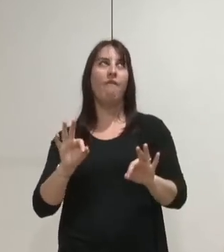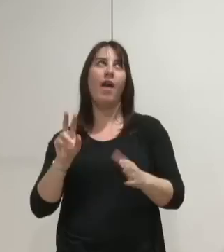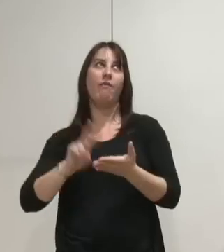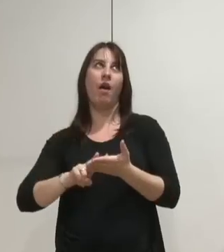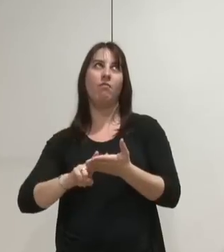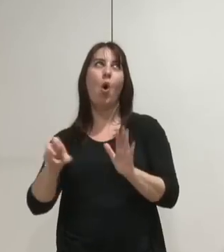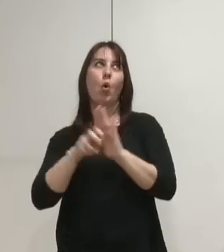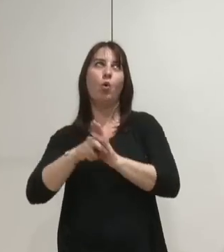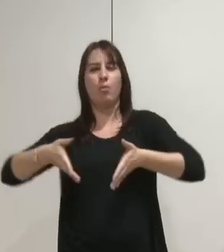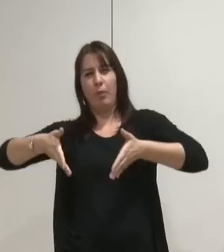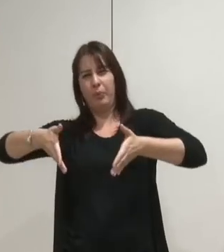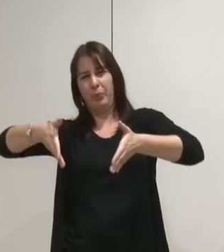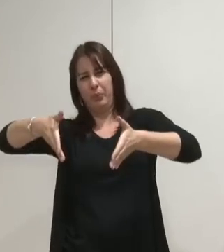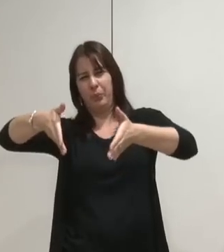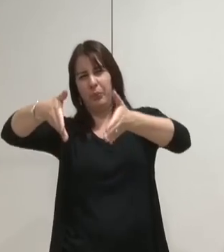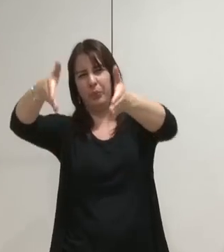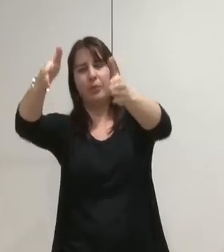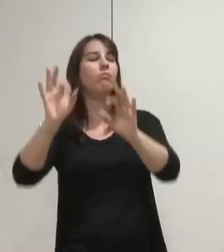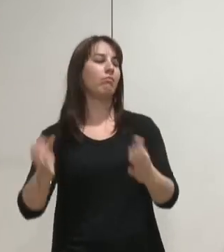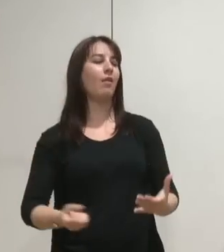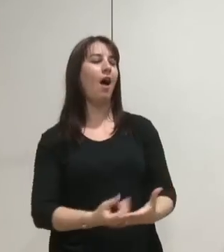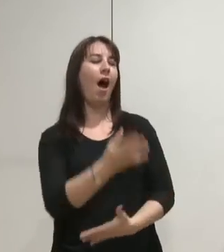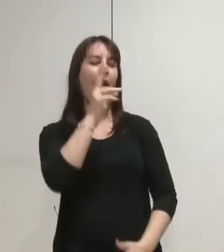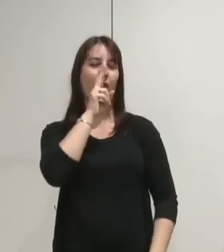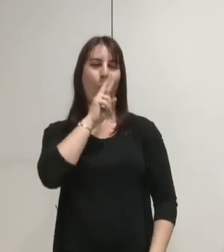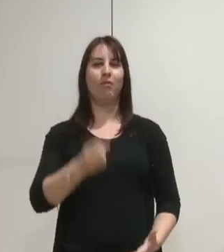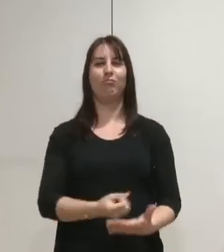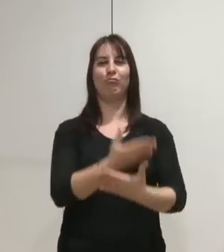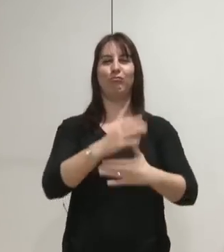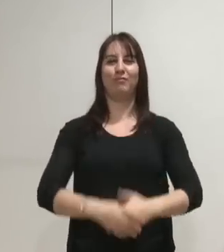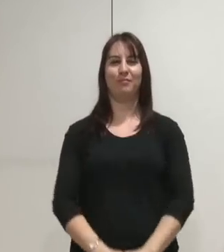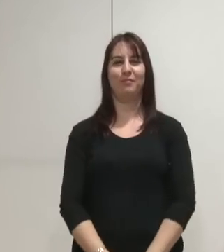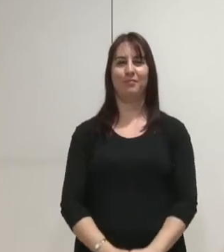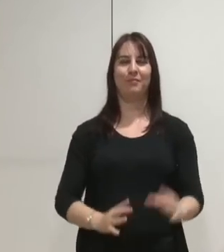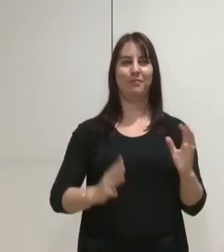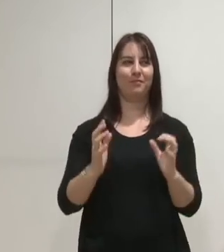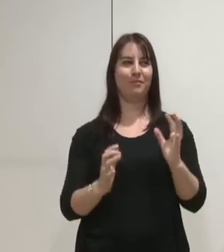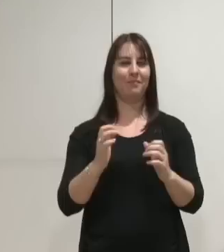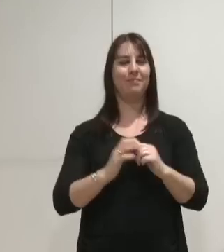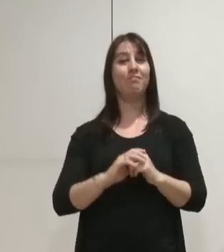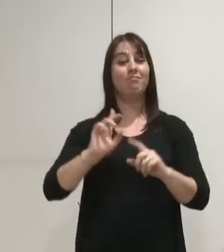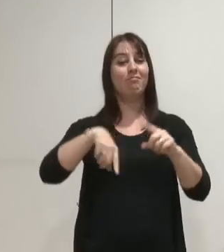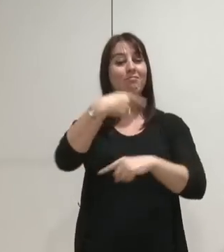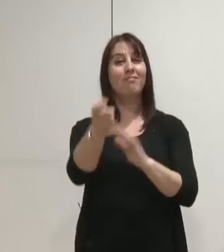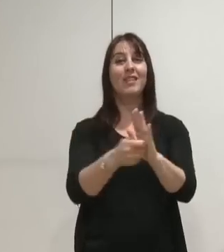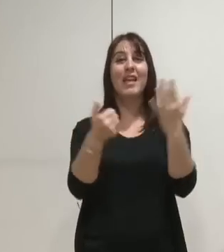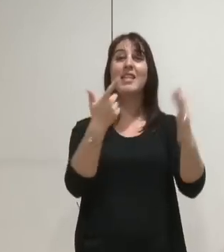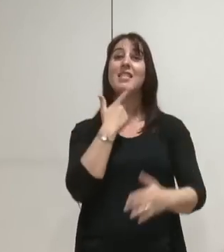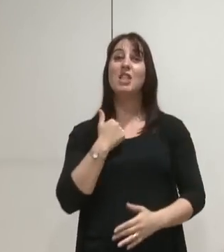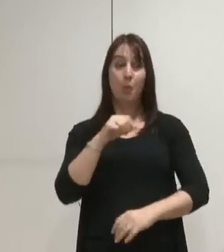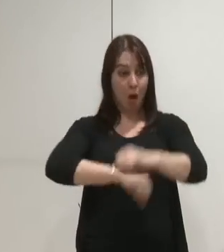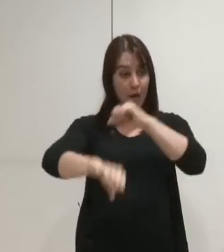long voilà c'était la petite information pour pour commencer donc le 6 juin prochain vous allez organisé donc